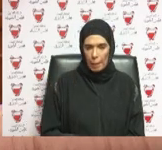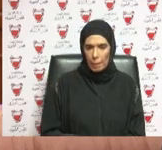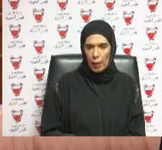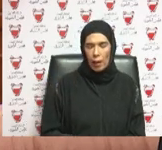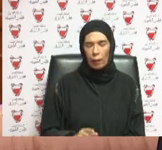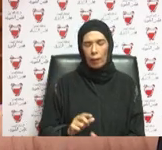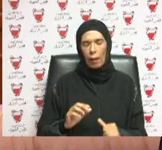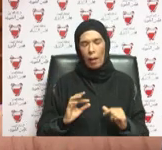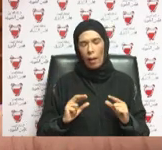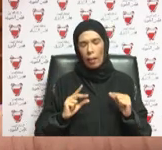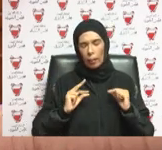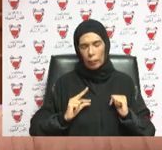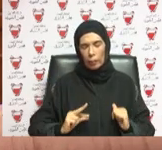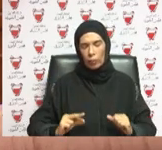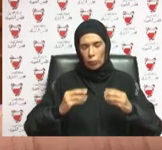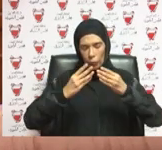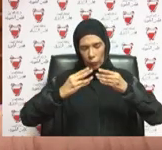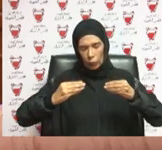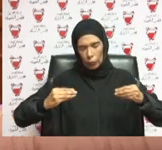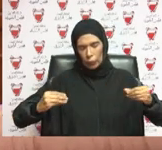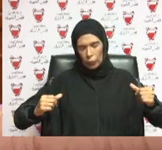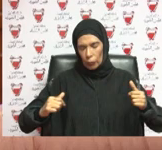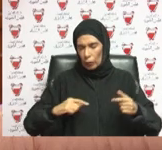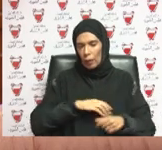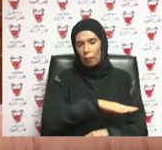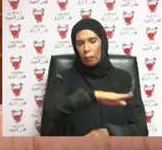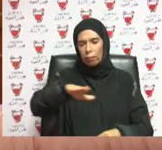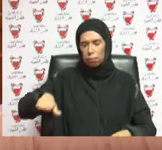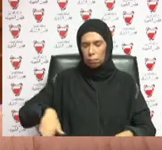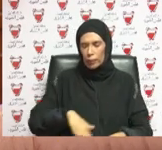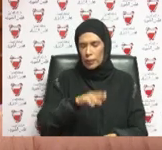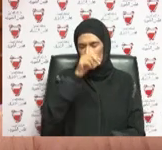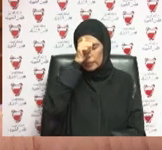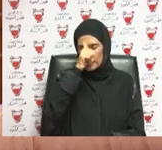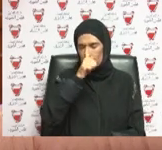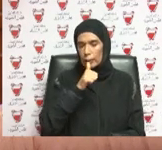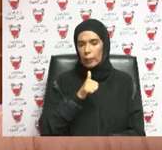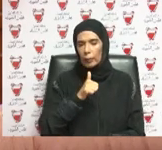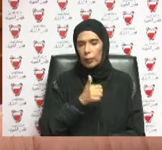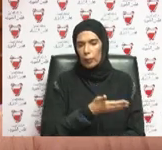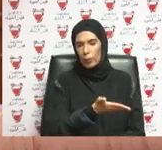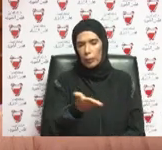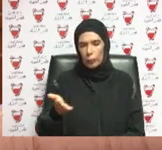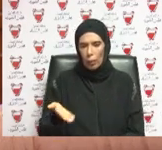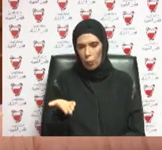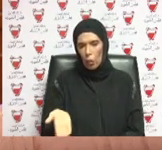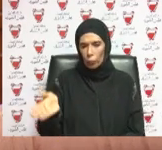الله ثراه، الذي أدمى قلوب الكثير كلنا برحيله.